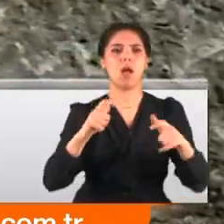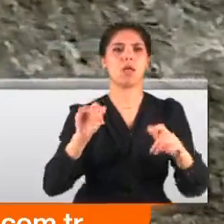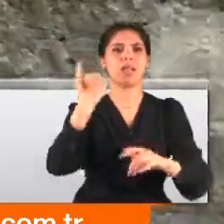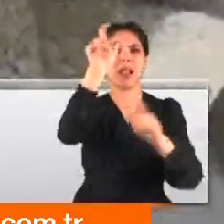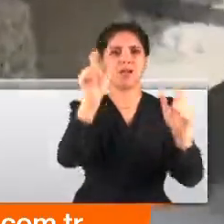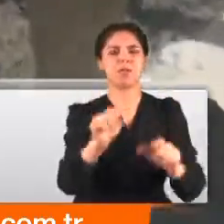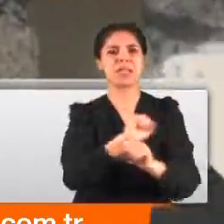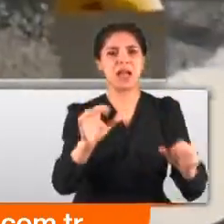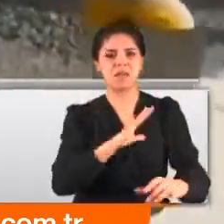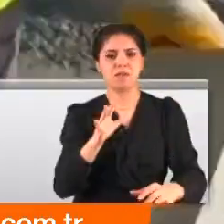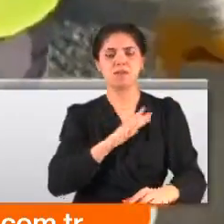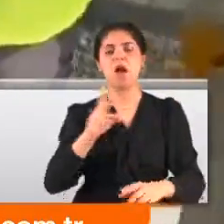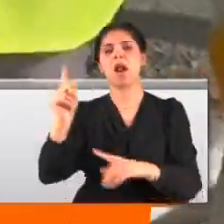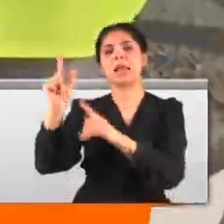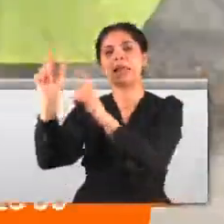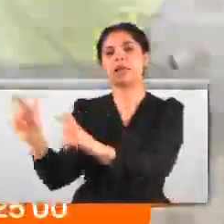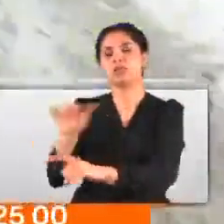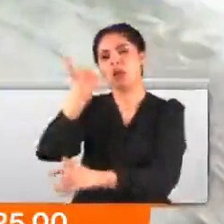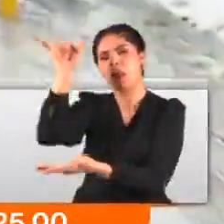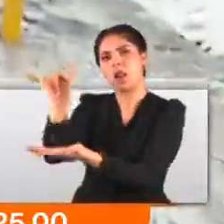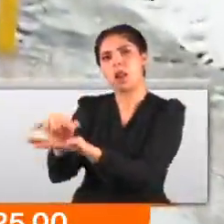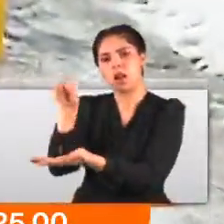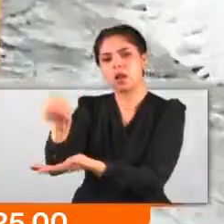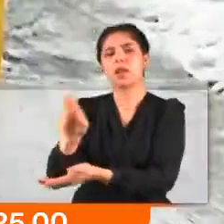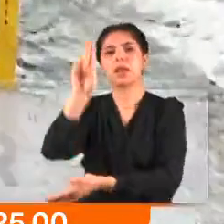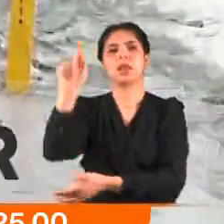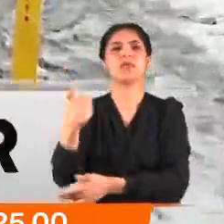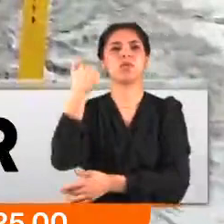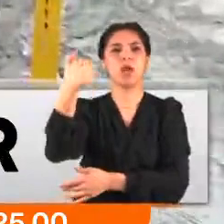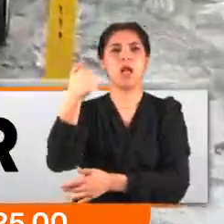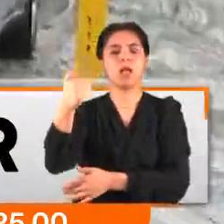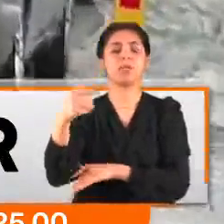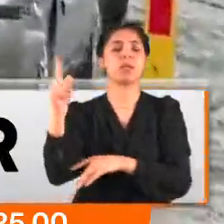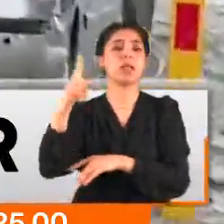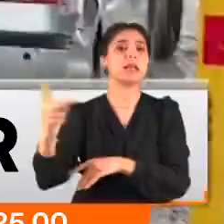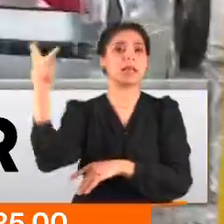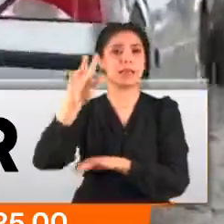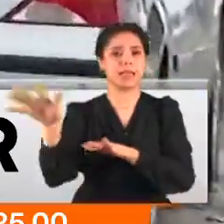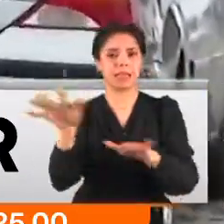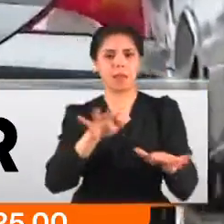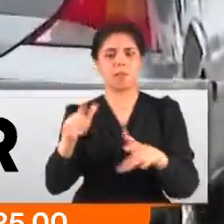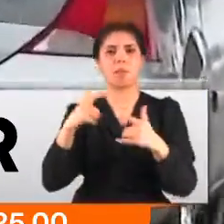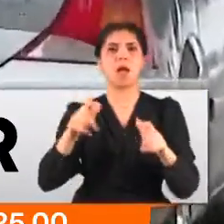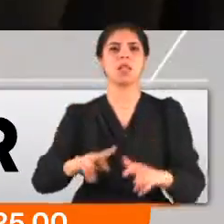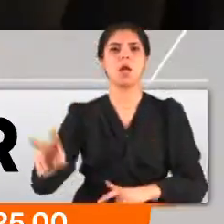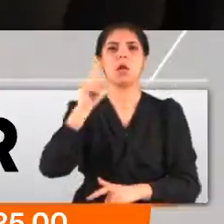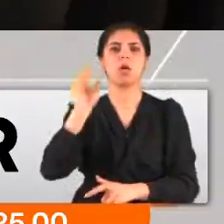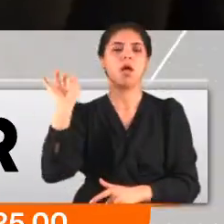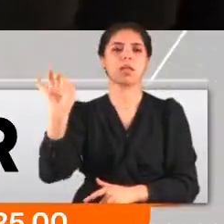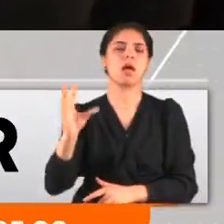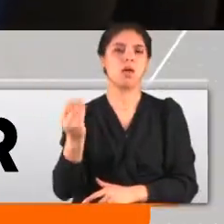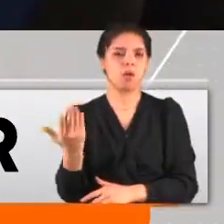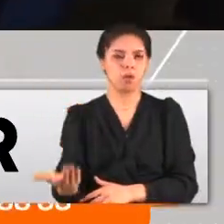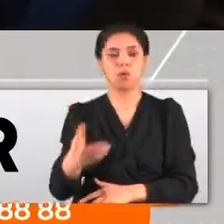hasar aldığı için İncirli'ye inebildiler. 7,6'lık Elbistan merkezli ikinci depreme de Hatay yolunda yakalandılar. Türk